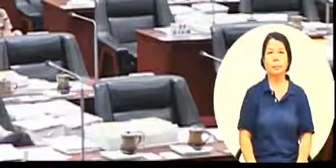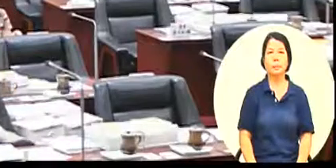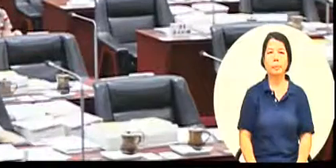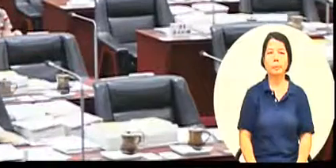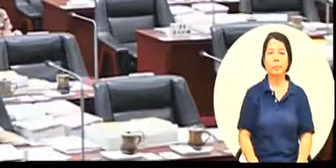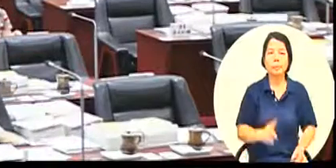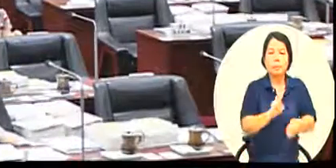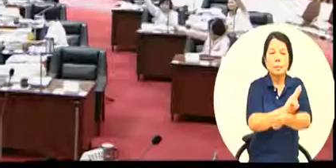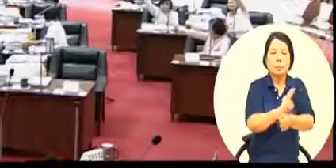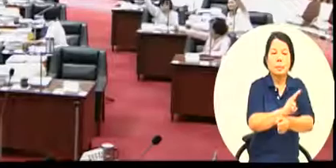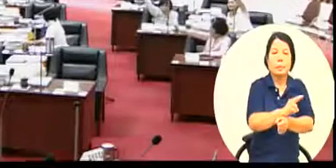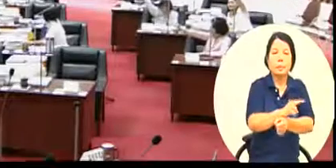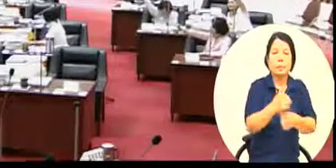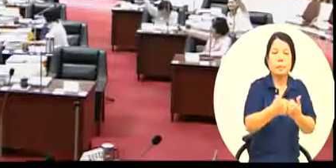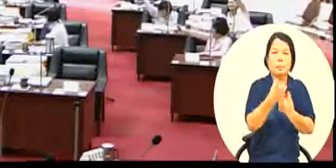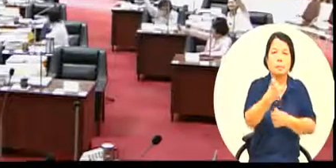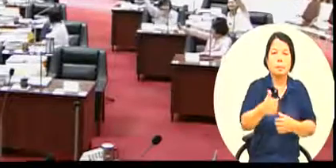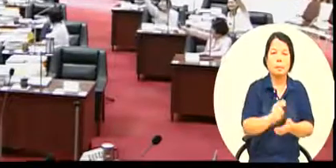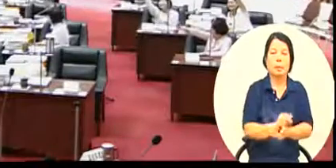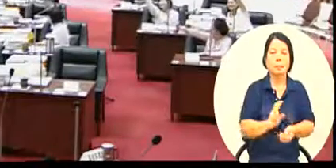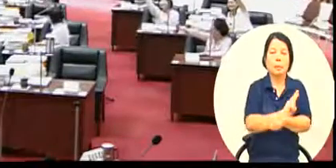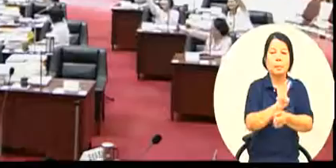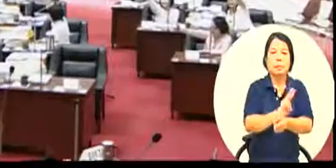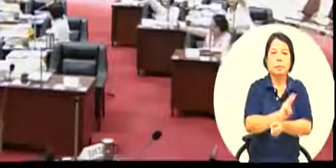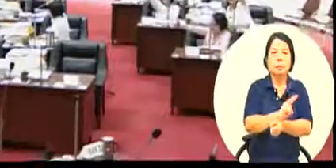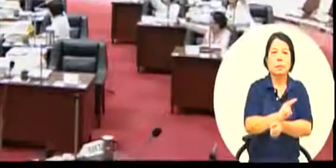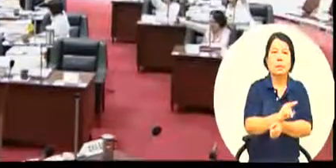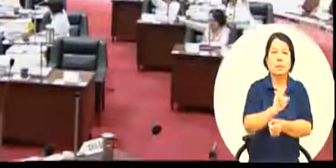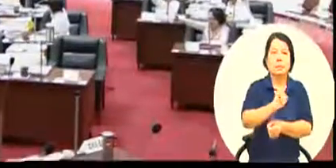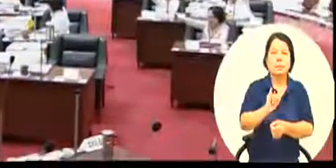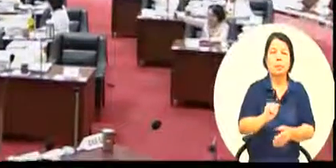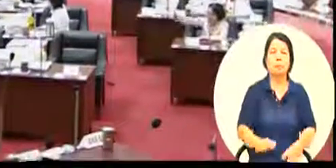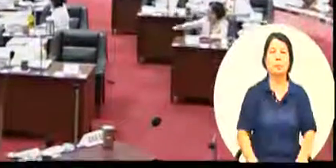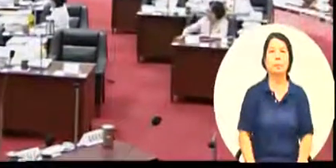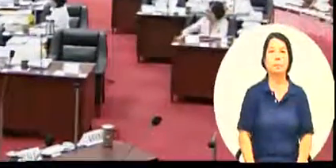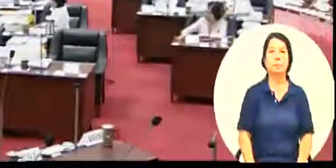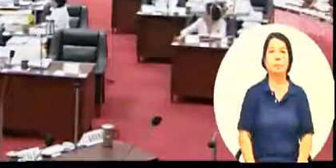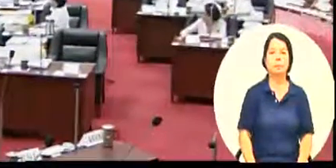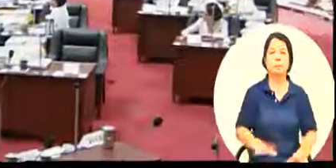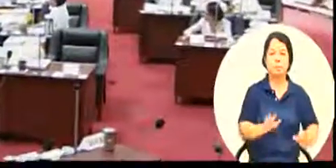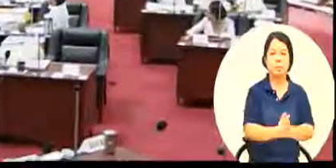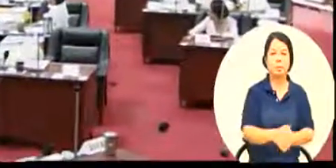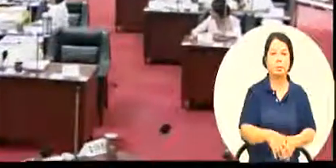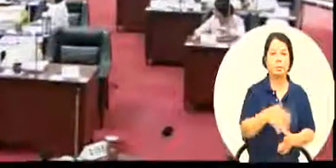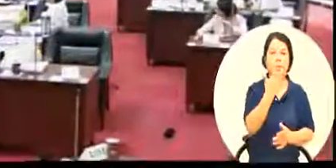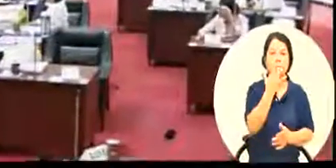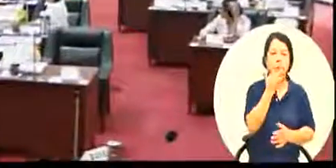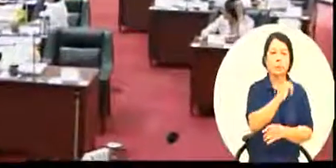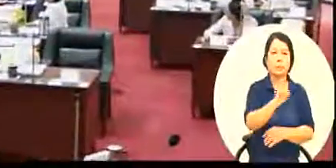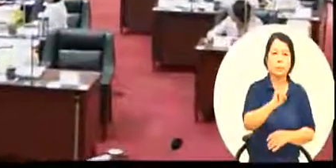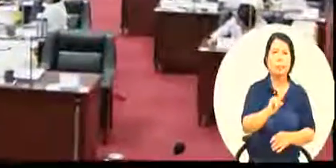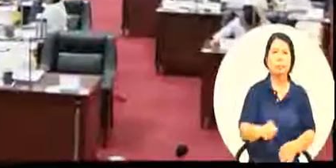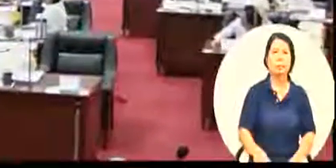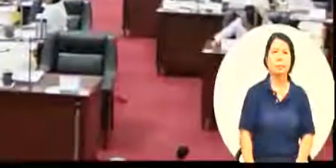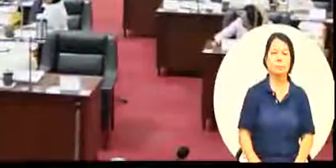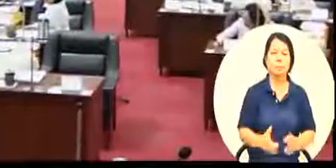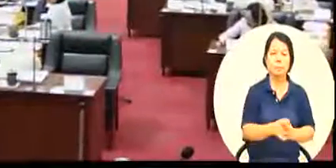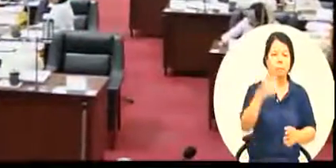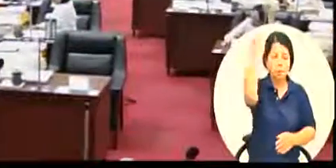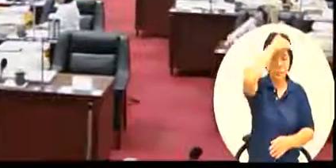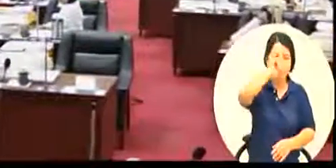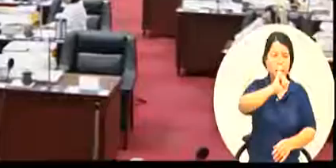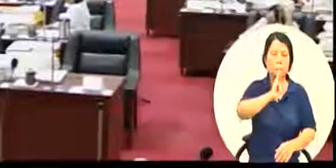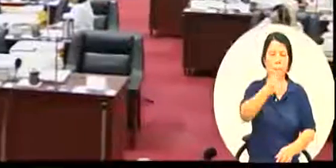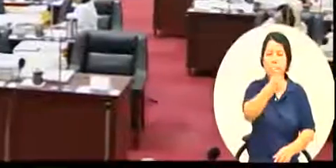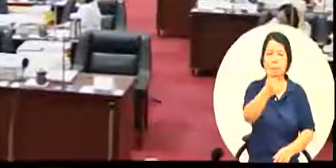林婉容议员、林盈容议员、严小金议员、郑光峰议